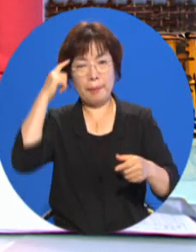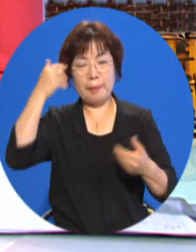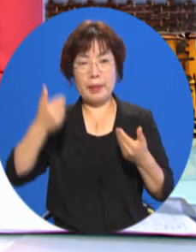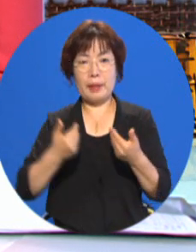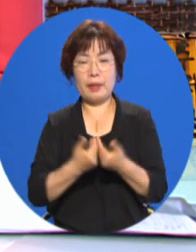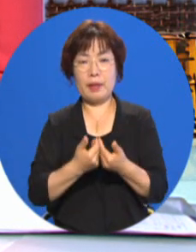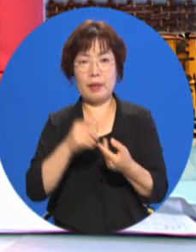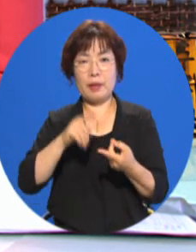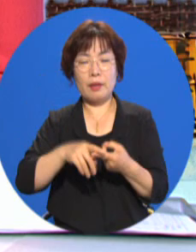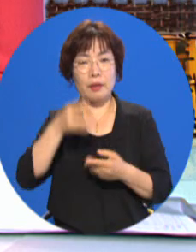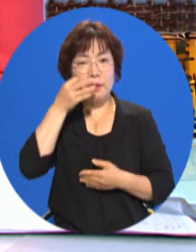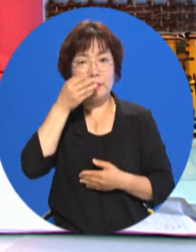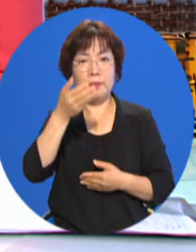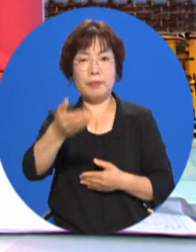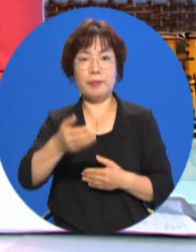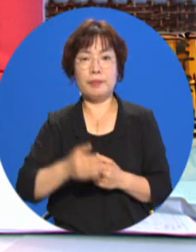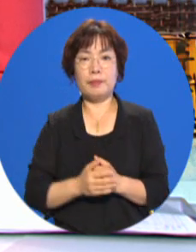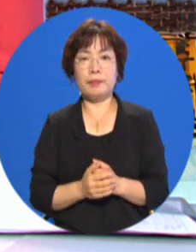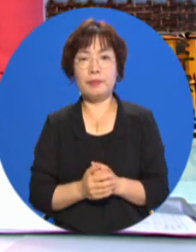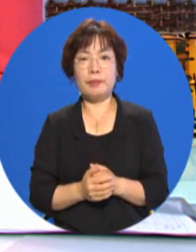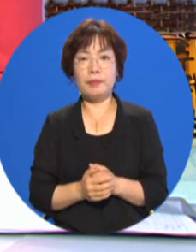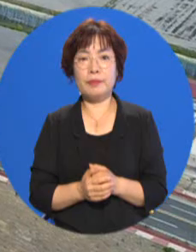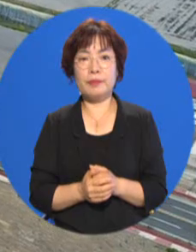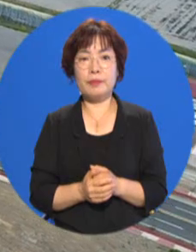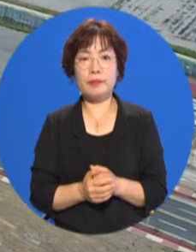있습니다. 문영철 기자가 보도합니다.